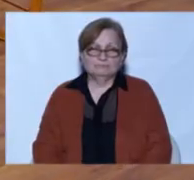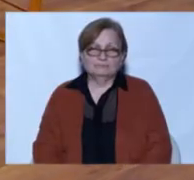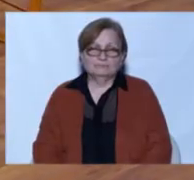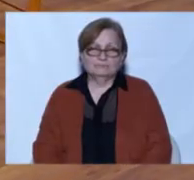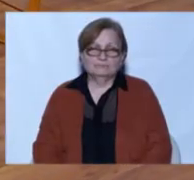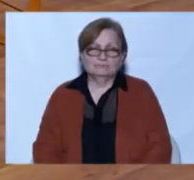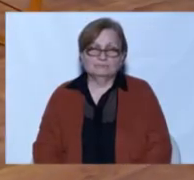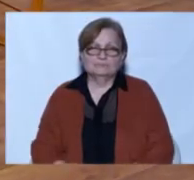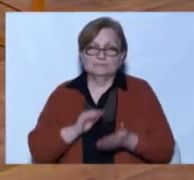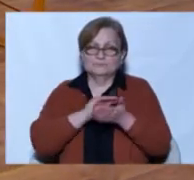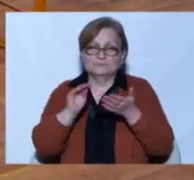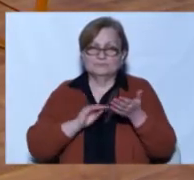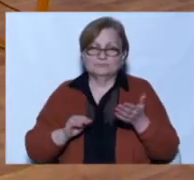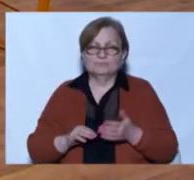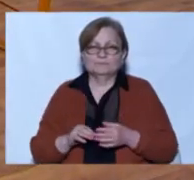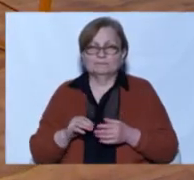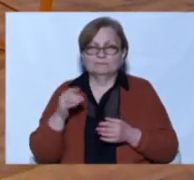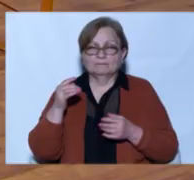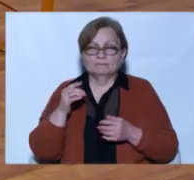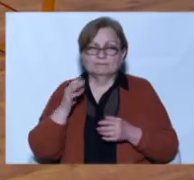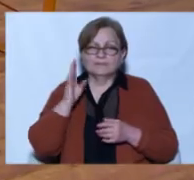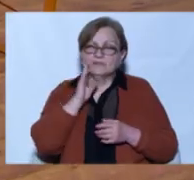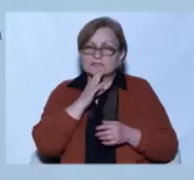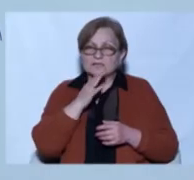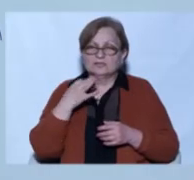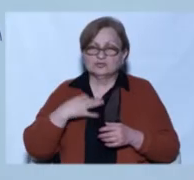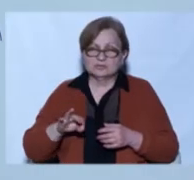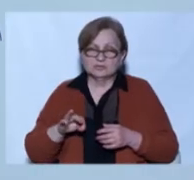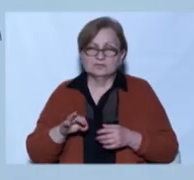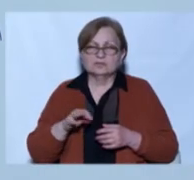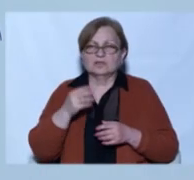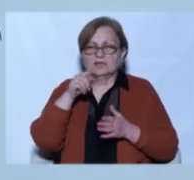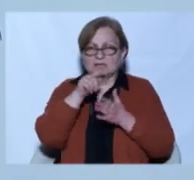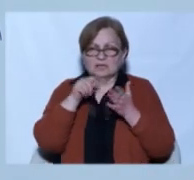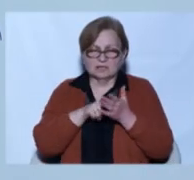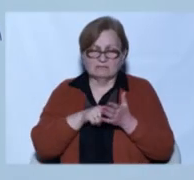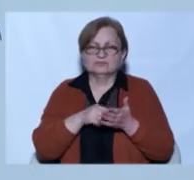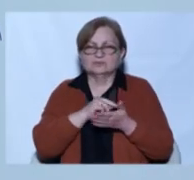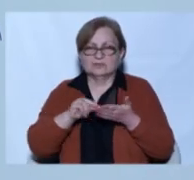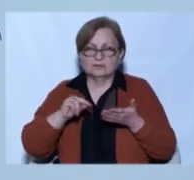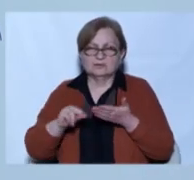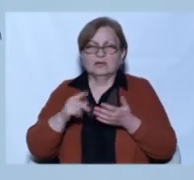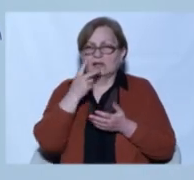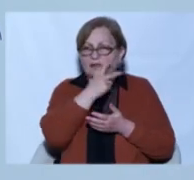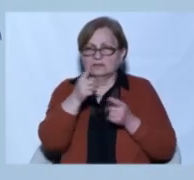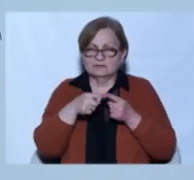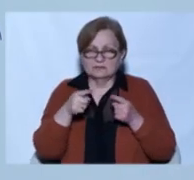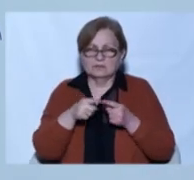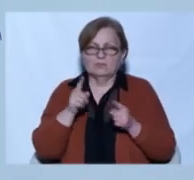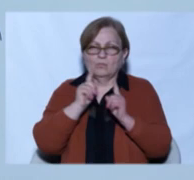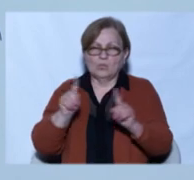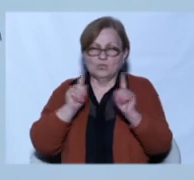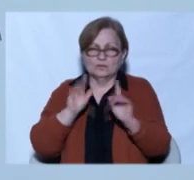სწრაფი მორბენალი ჩანაწერები, ტელესკოლა, დედა ჩიტი, კითხვა ჩანიშვნებით, ხედვის კუთხე, მუზეუმი,